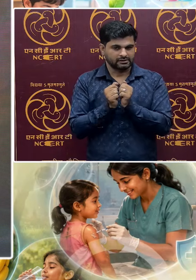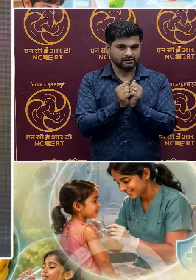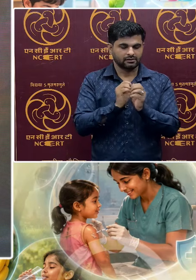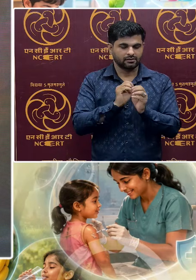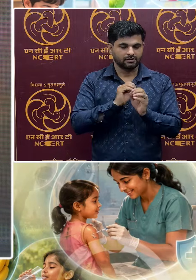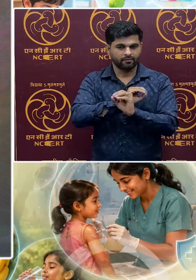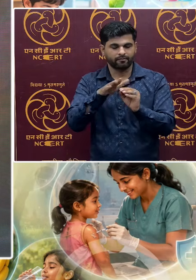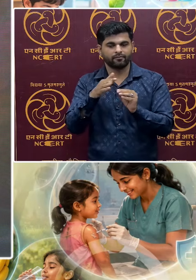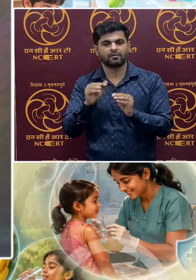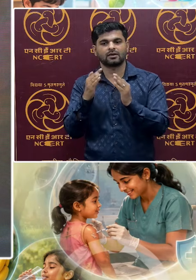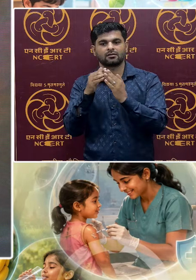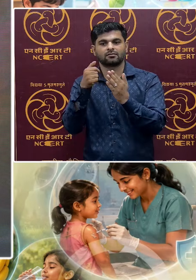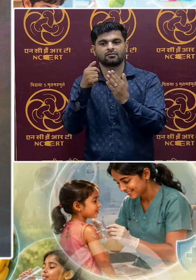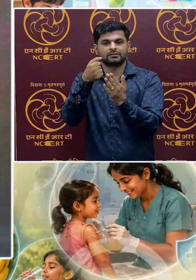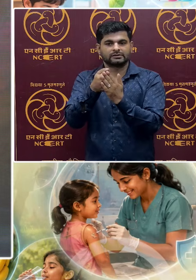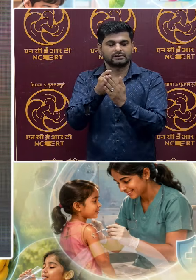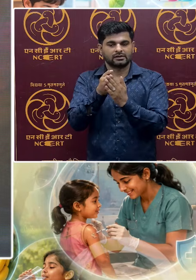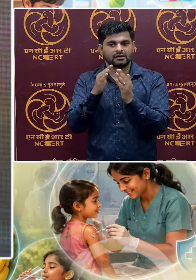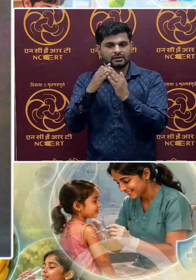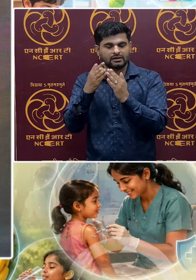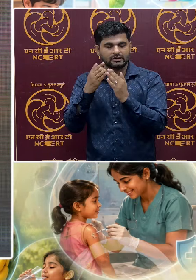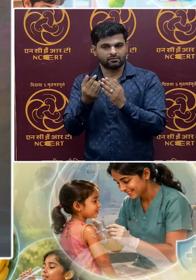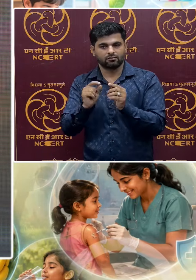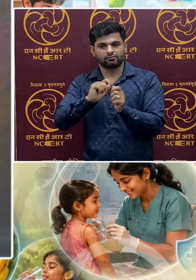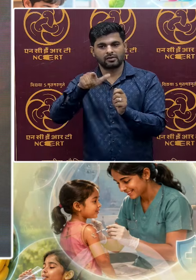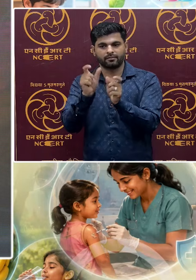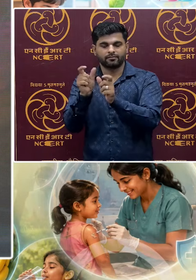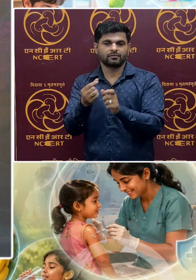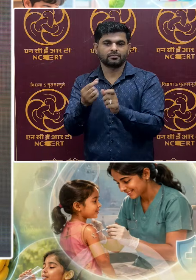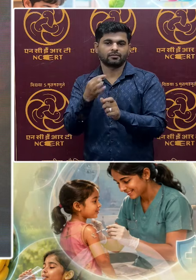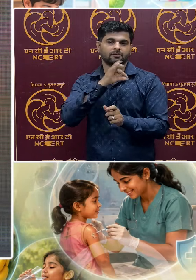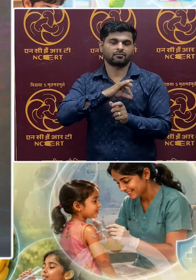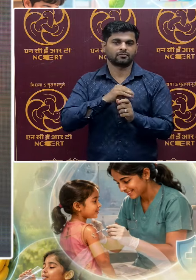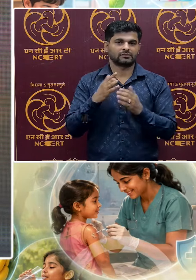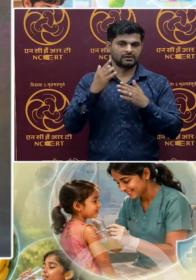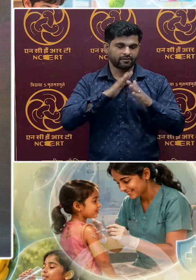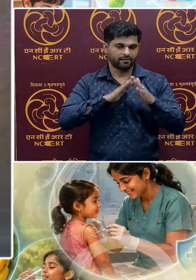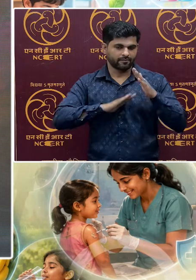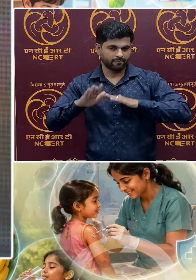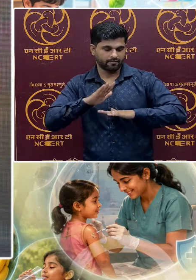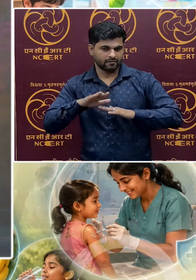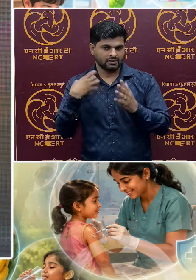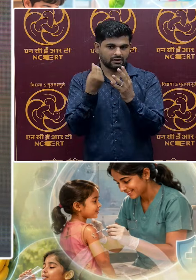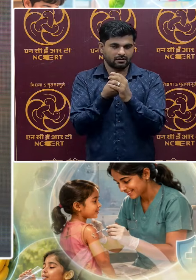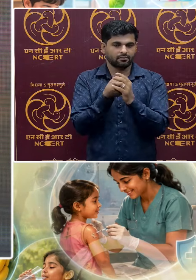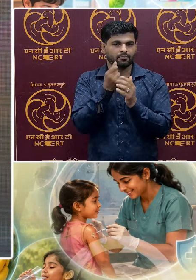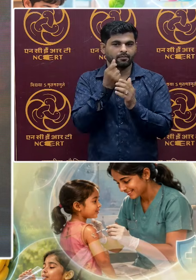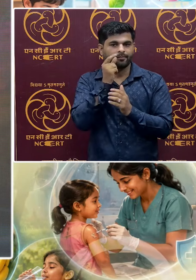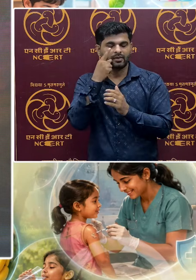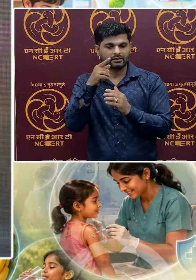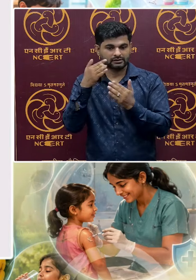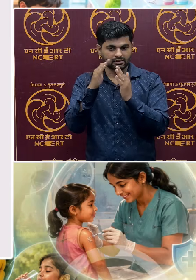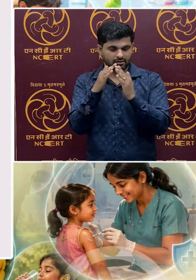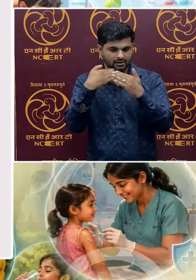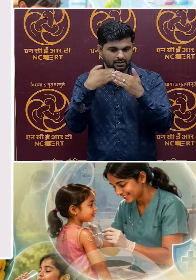सबको बेनिफिट होगा। फिज़िकल एक्टिविटी इज़ ऑल्सो इम्पॉर्टेंट एंड देन इट्स इम्पॉर्टेंट टू इन्वॉल्व पेरेंट्स, क्योंकि घर पे बच्चा क्या कर रहा है,